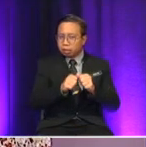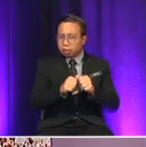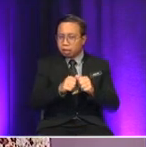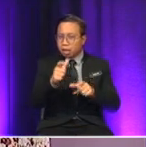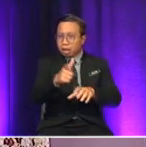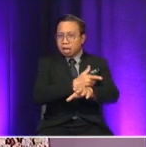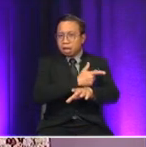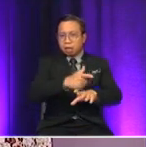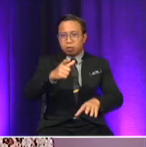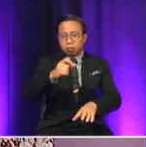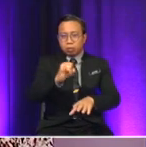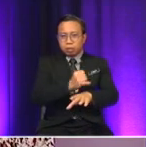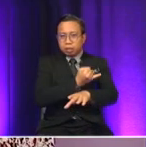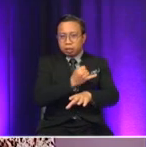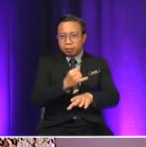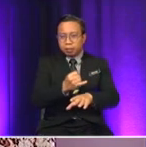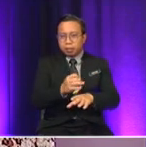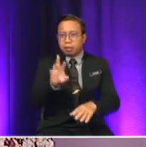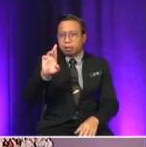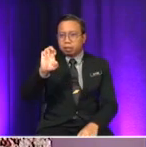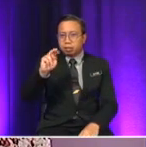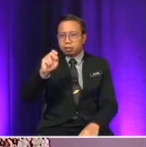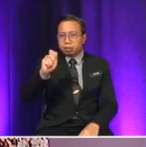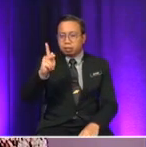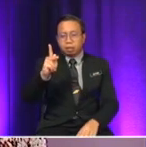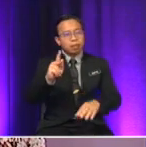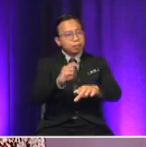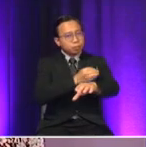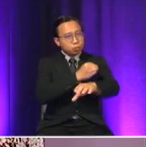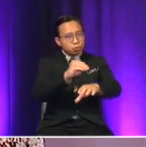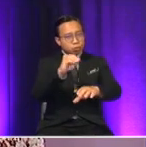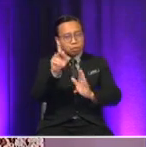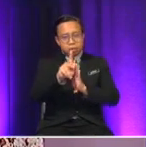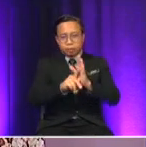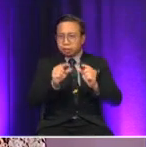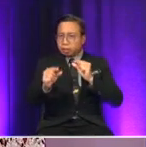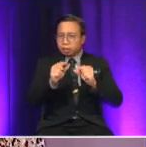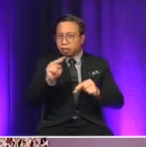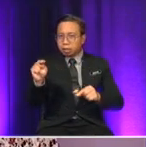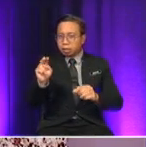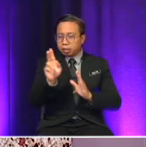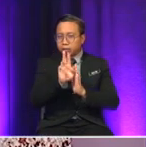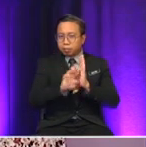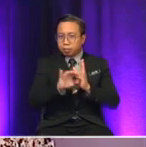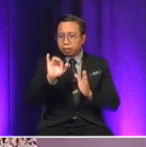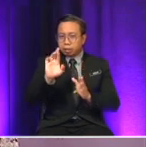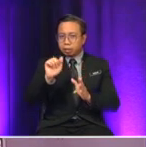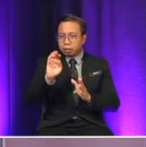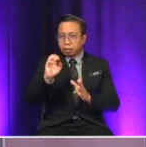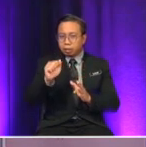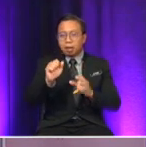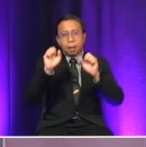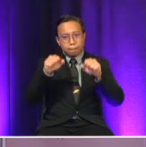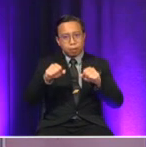dengan irama, dengan rentak, dengan muzik dan pergerakan berirama. rumah dan mereka ni sebenarnya boleh